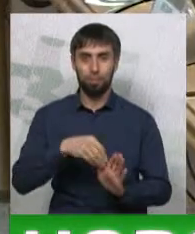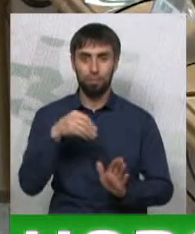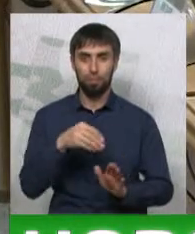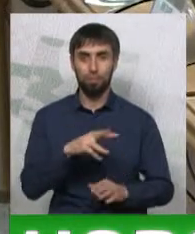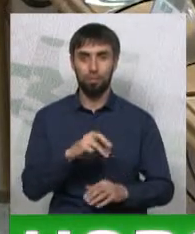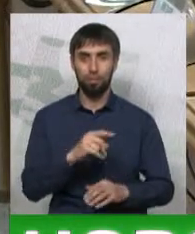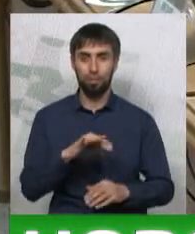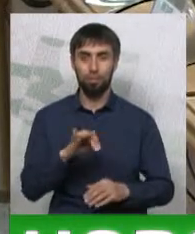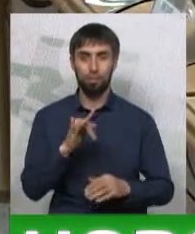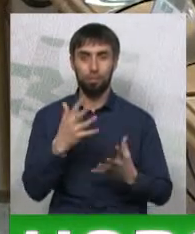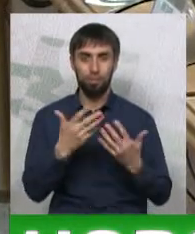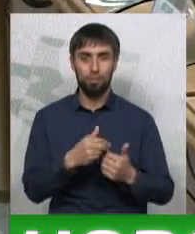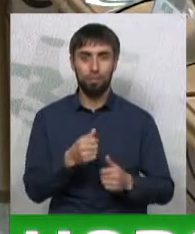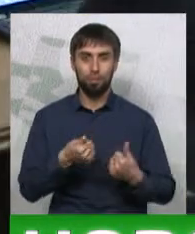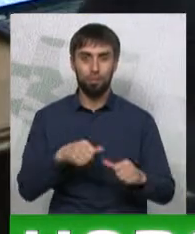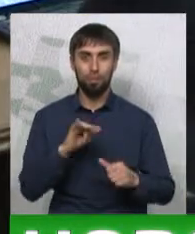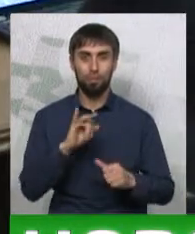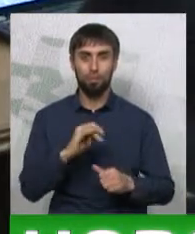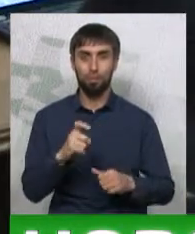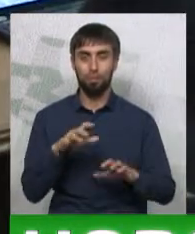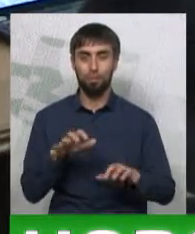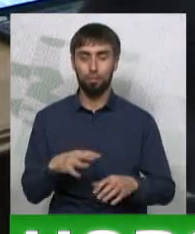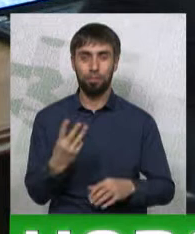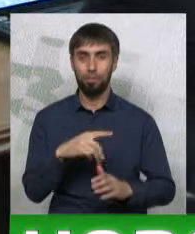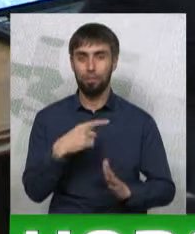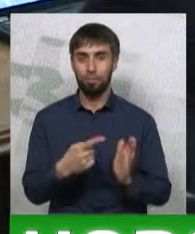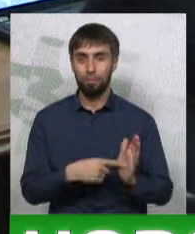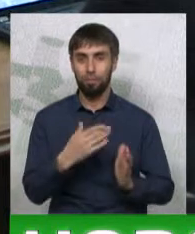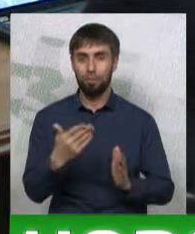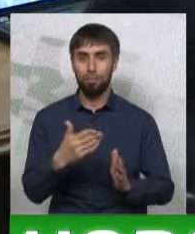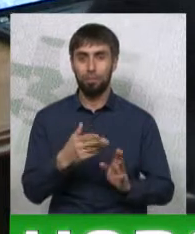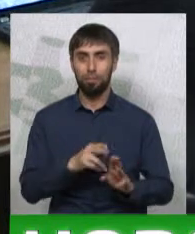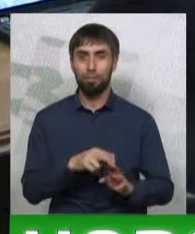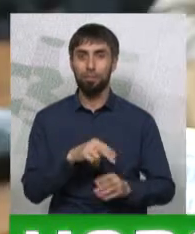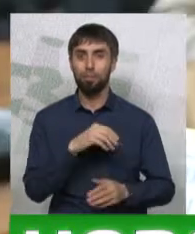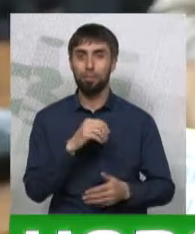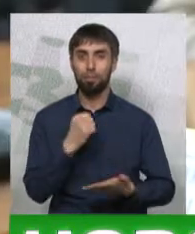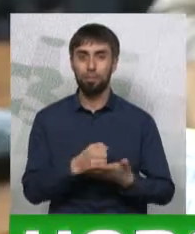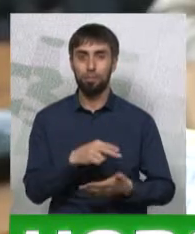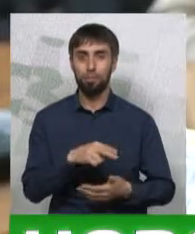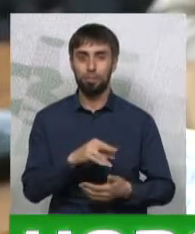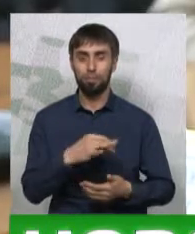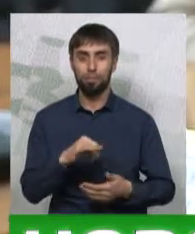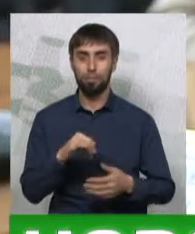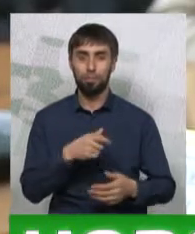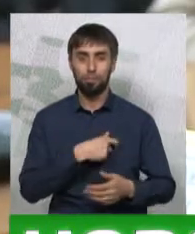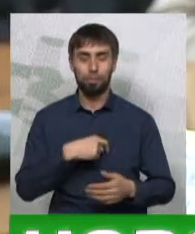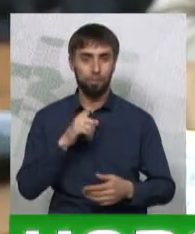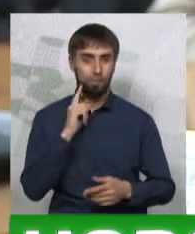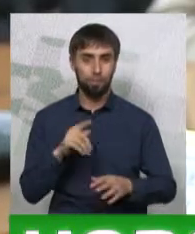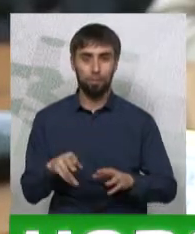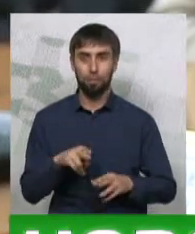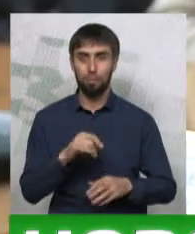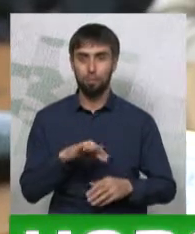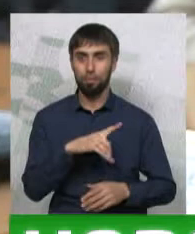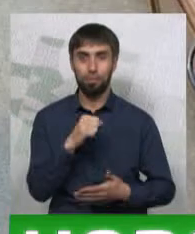мандатная и счетная комиссии и их председатели. Третий вопрос в повестке заседания – подтверждение полномочий депутатов молодежного парламента.